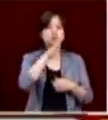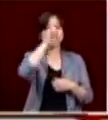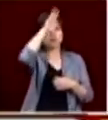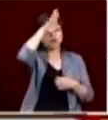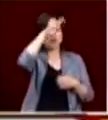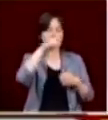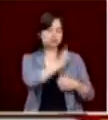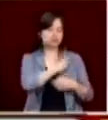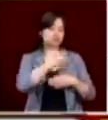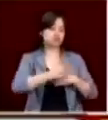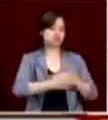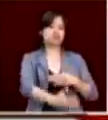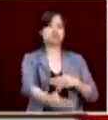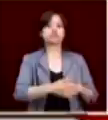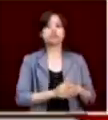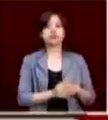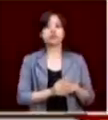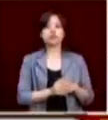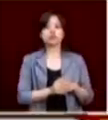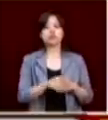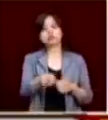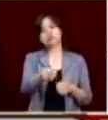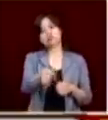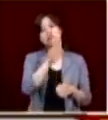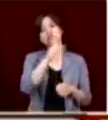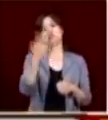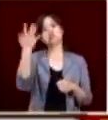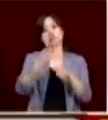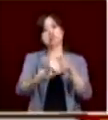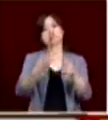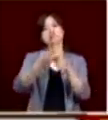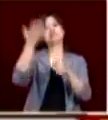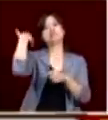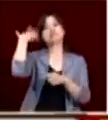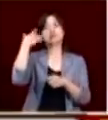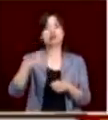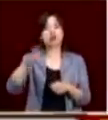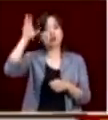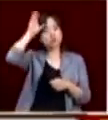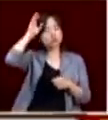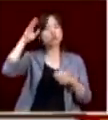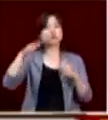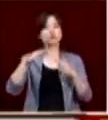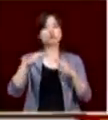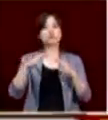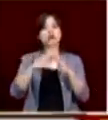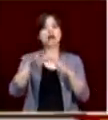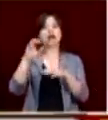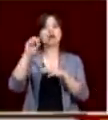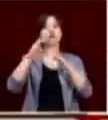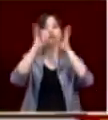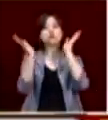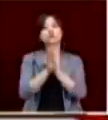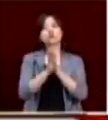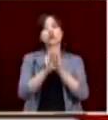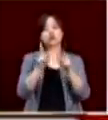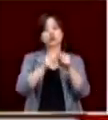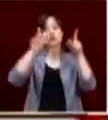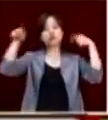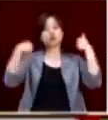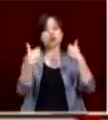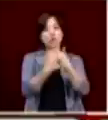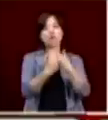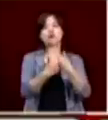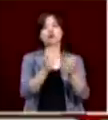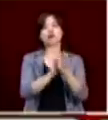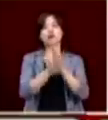过听书，这个嘛伫三工前，咱的苏家全秘书长伫中常会正式搁一